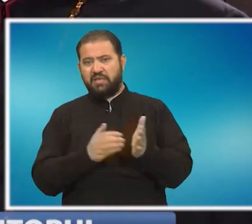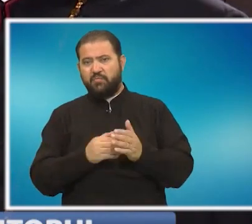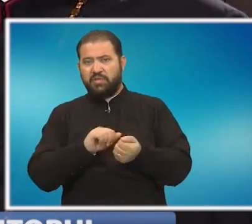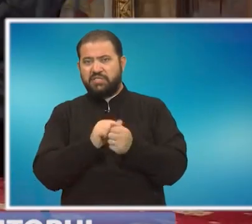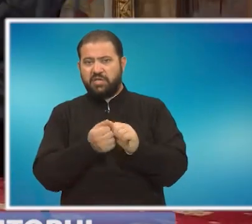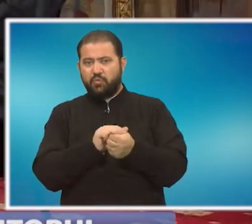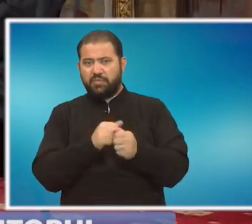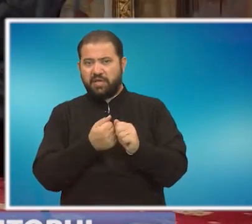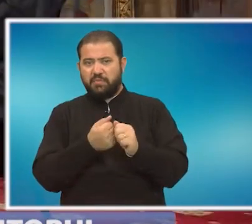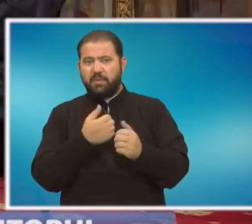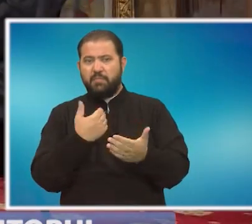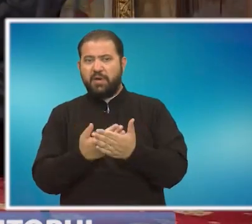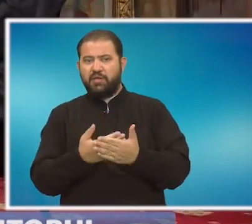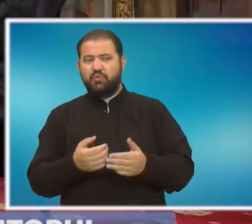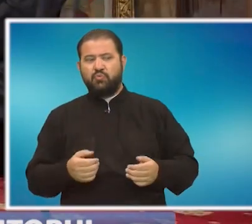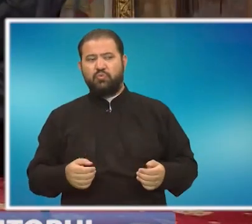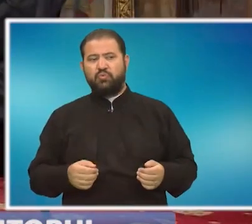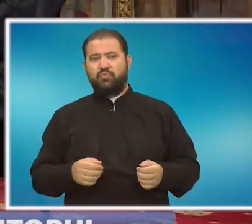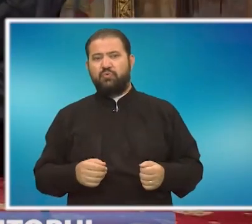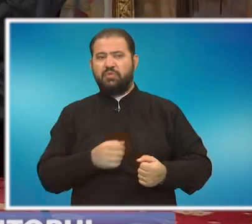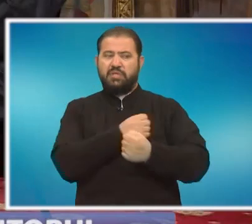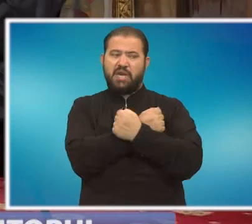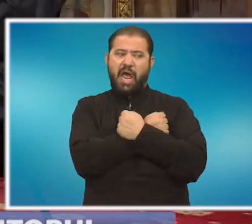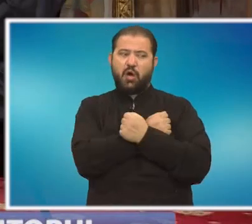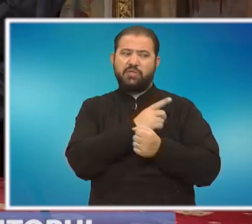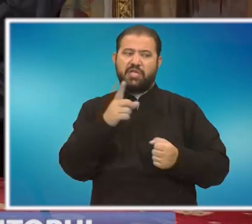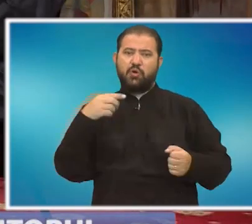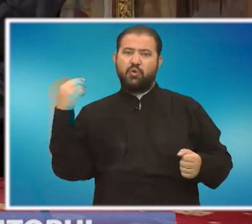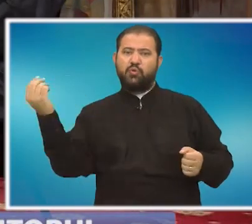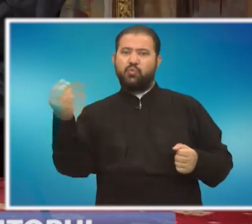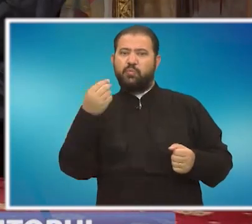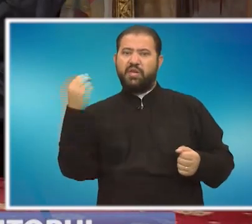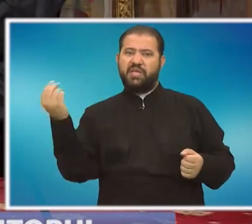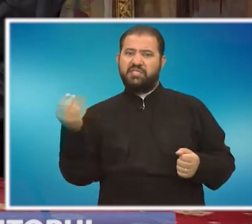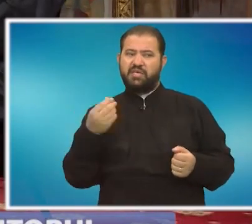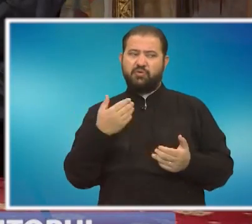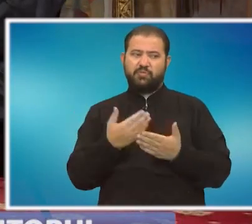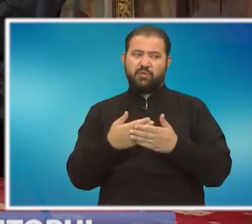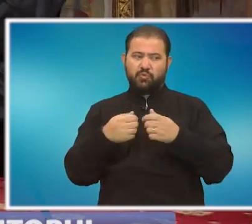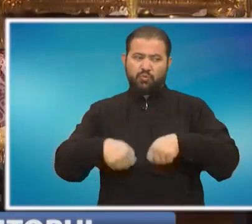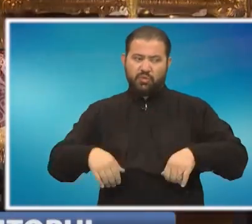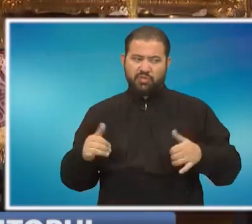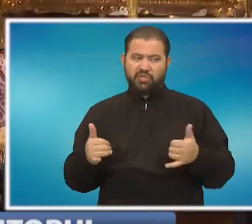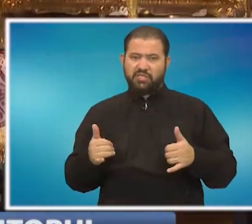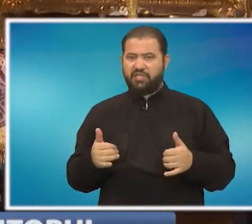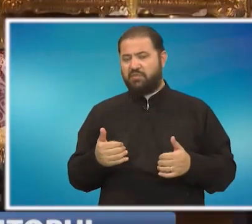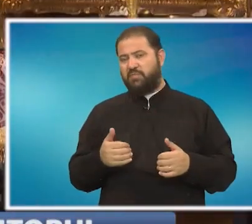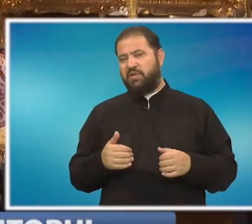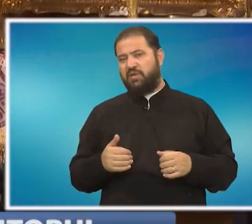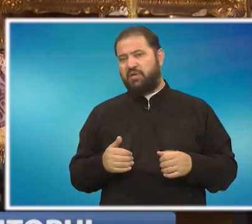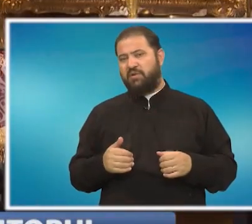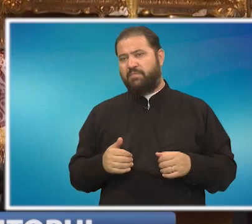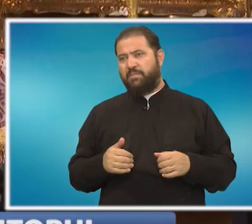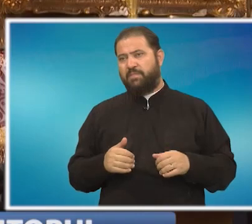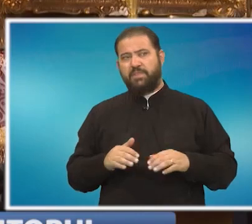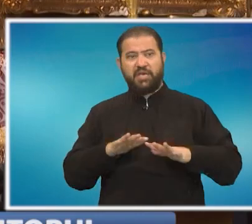credincioși, rugători, postitori, evlavioși, să se contamineze de această